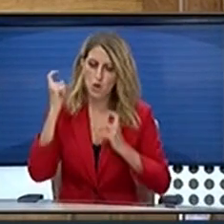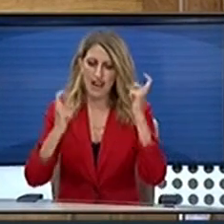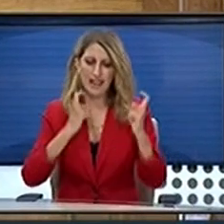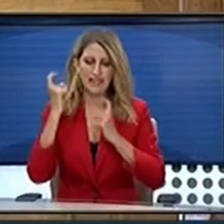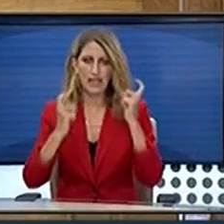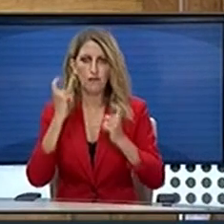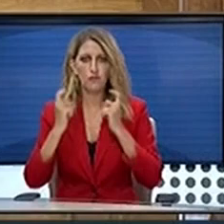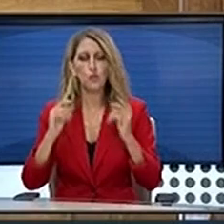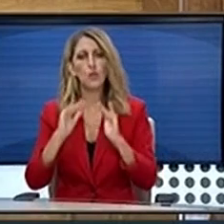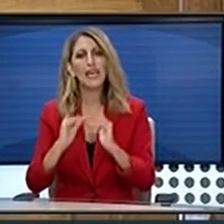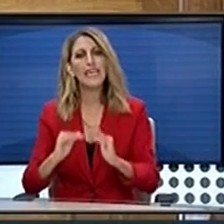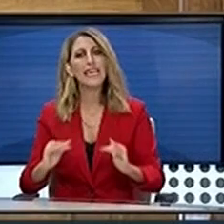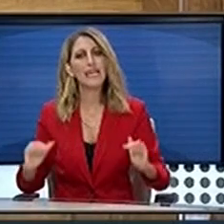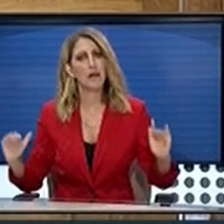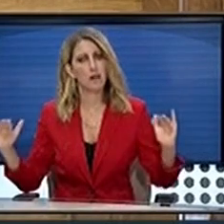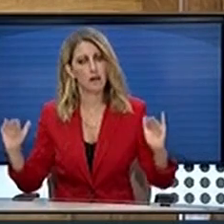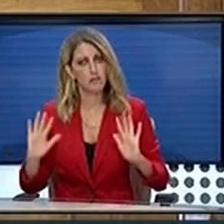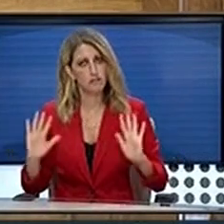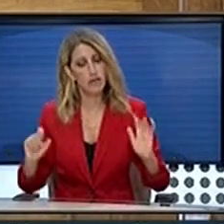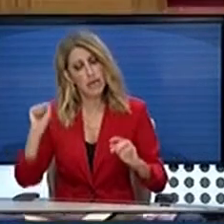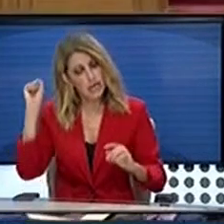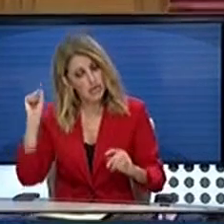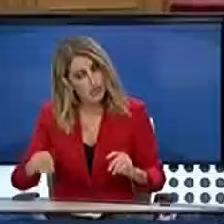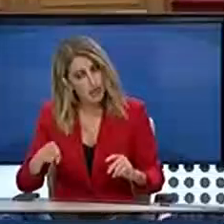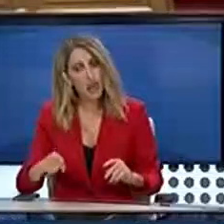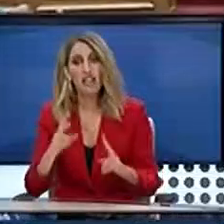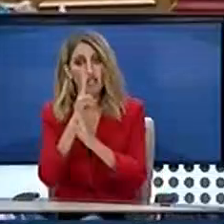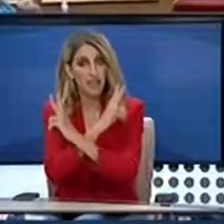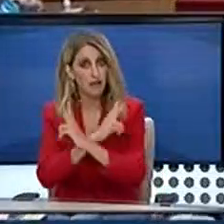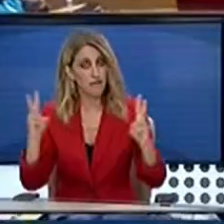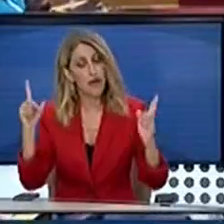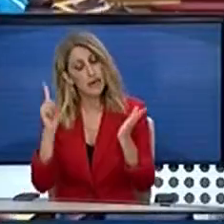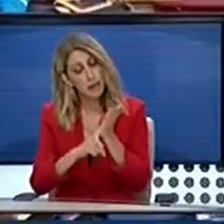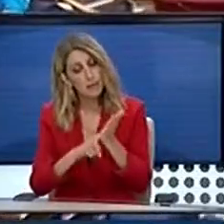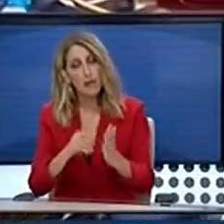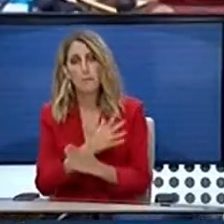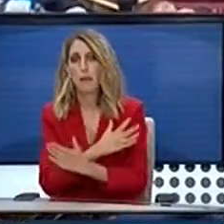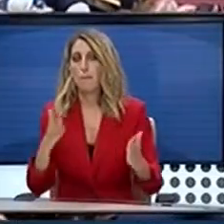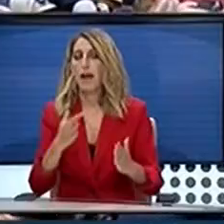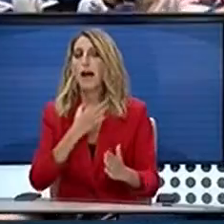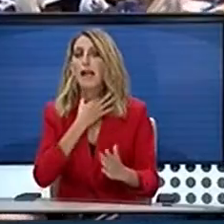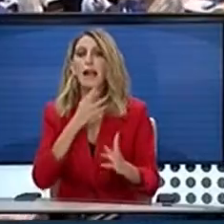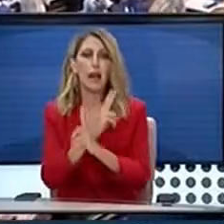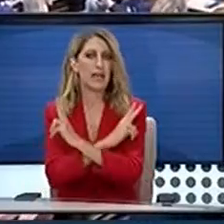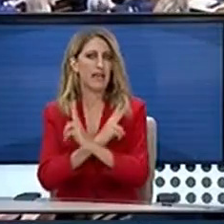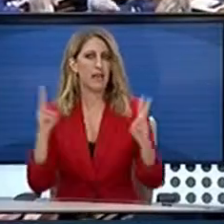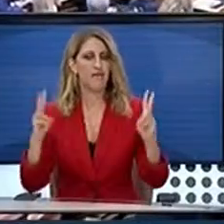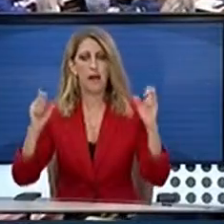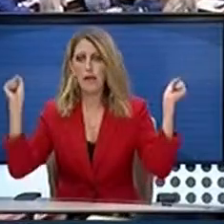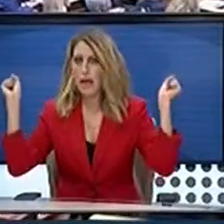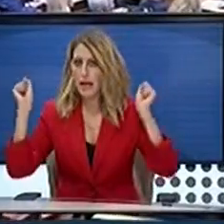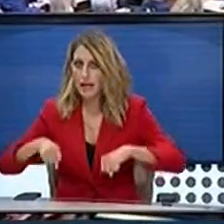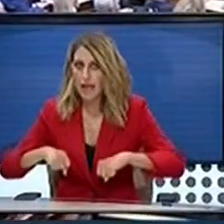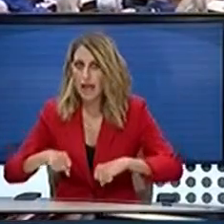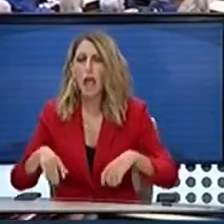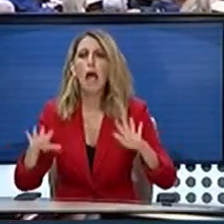η ανάγκη της διαφάνειας. Στο όνομα της διαφάνειας όμως δεν πρόκειται να γίνουν φέι βολάν τα